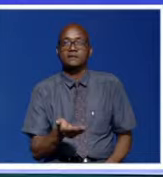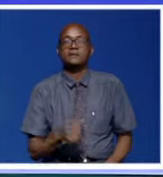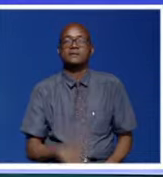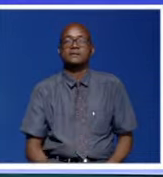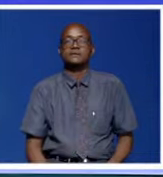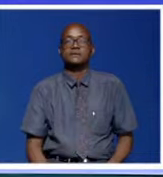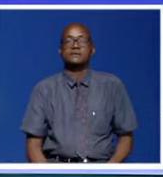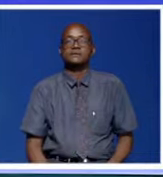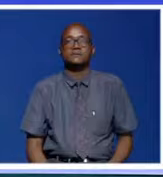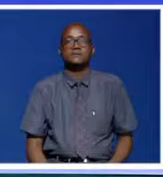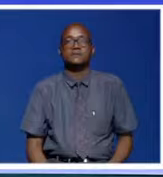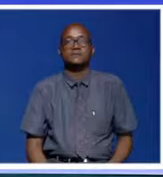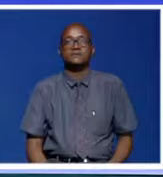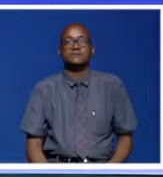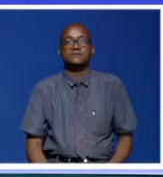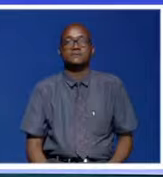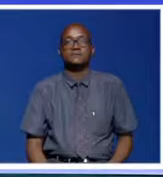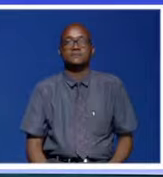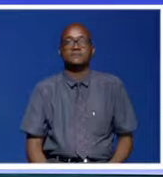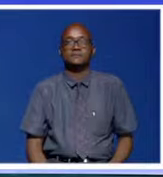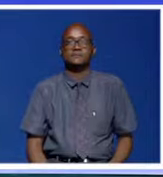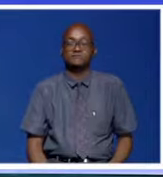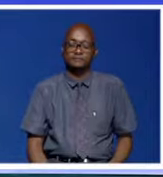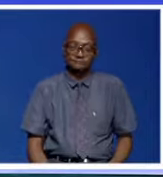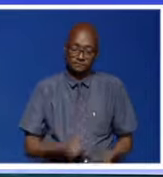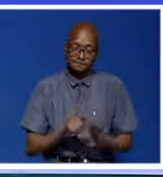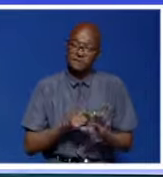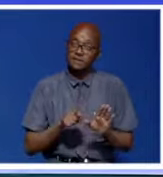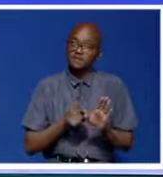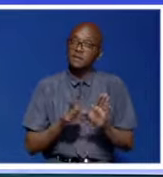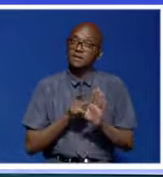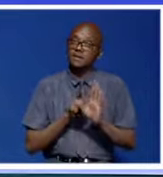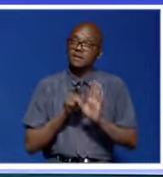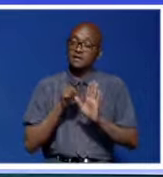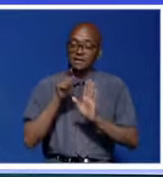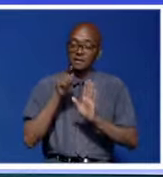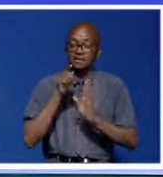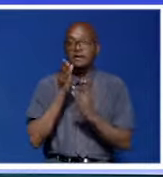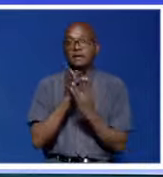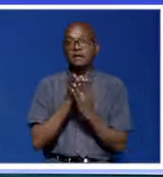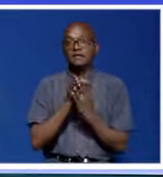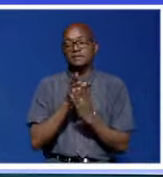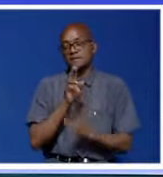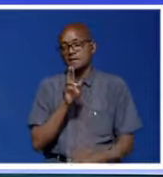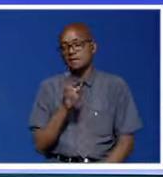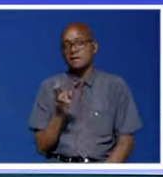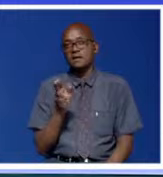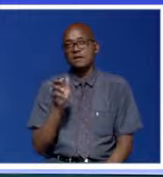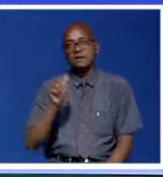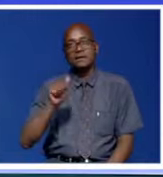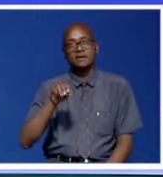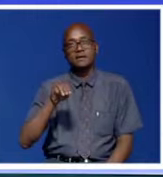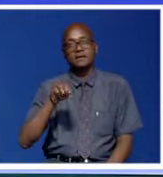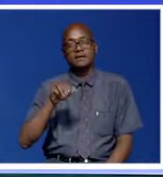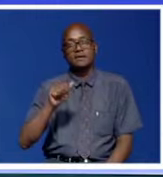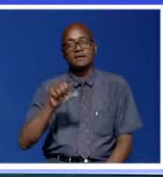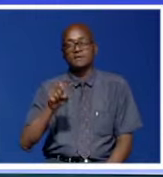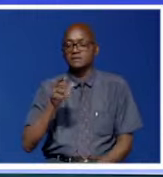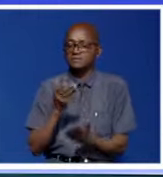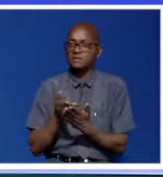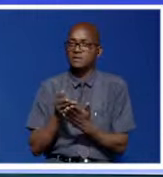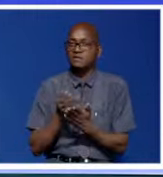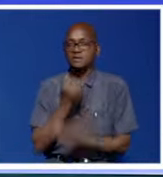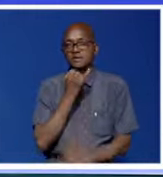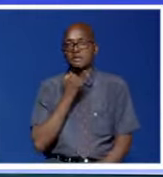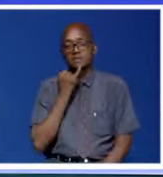iwezekanavyo. Huko Mashariki ya Kati, Hamas imeweka bayana kwamba pendekezo la Israeli la kusitisha mapigano katika